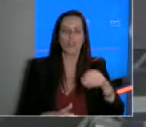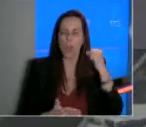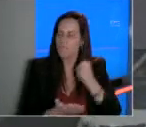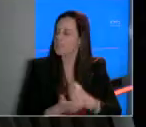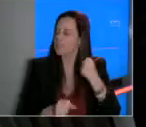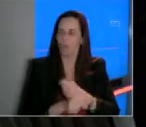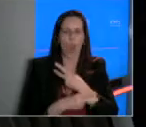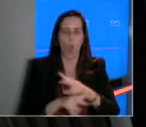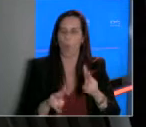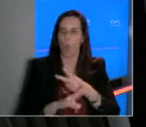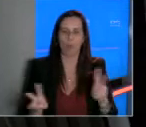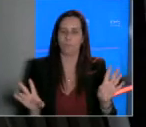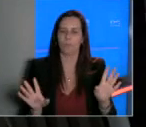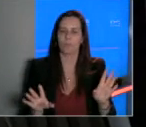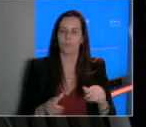ויזת עבודה,